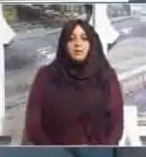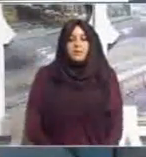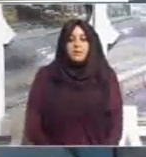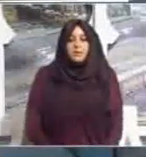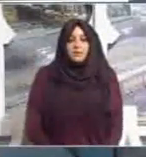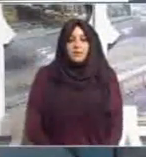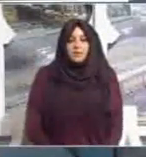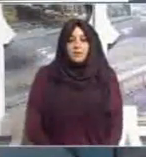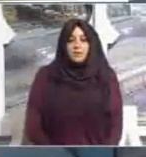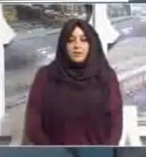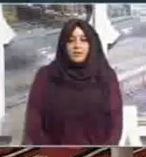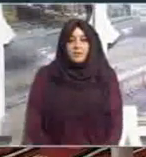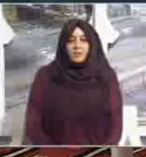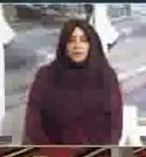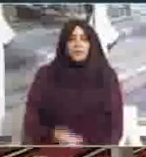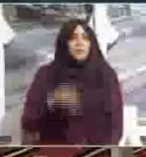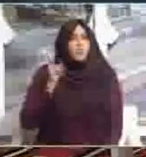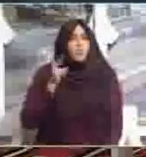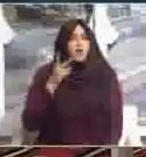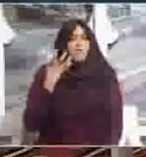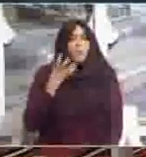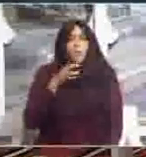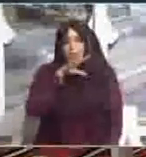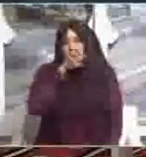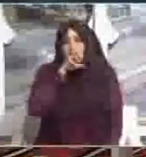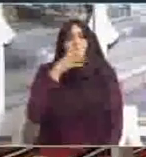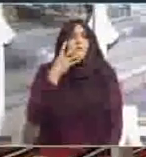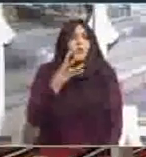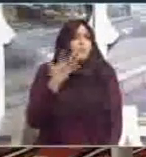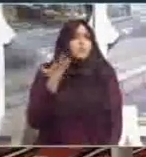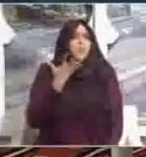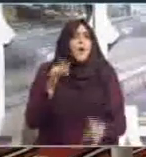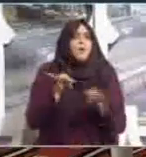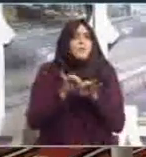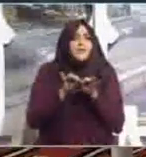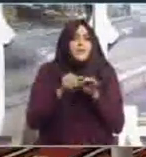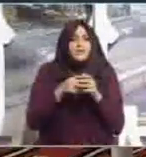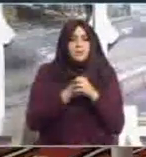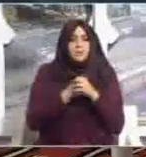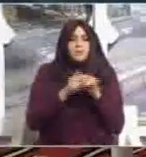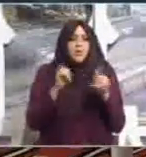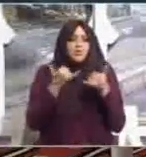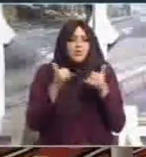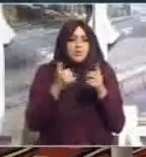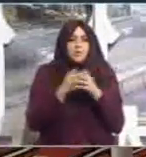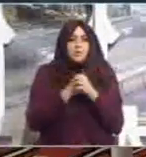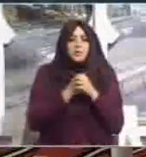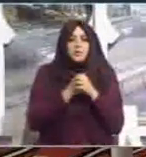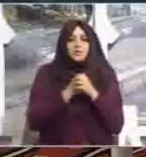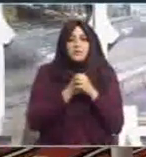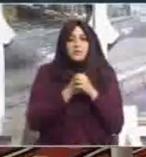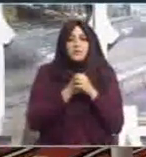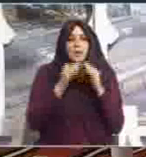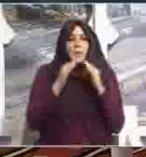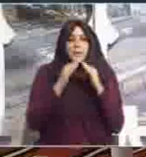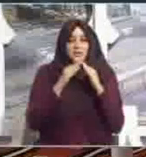علاش حبت الكلب هذا؟ واش دير به؟ واش دير به؟ باش تلعب معاه ويكون معاها في